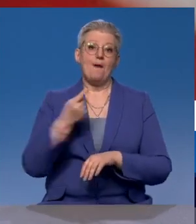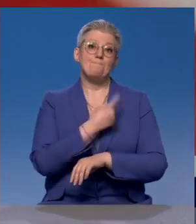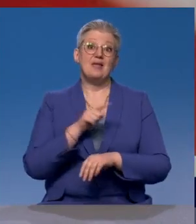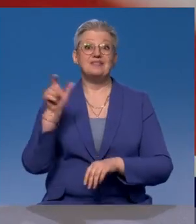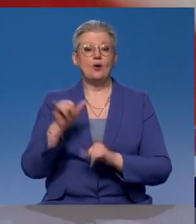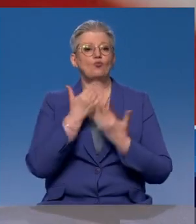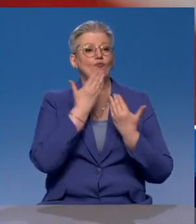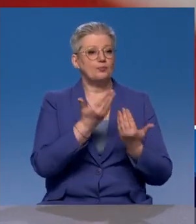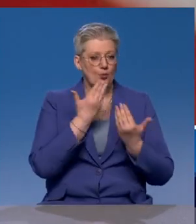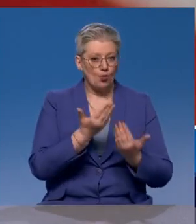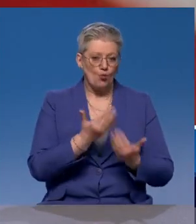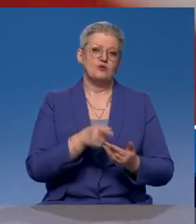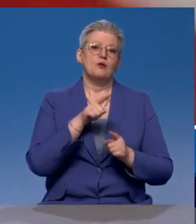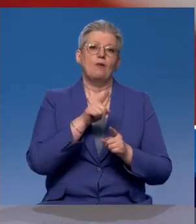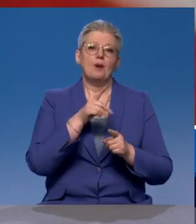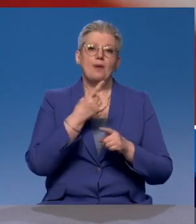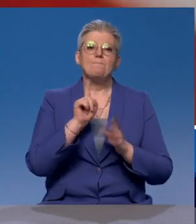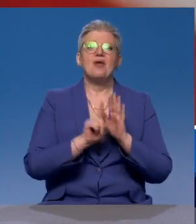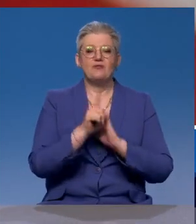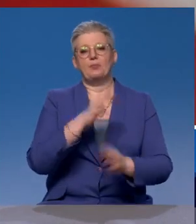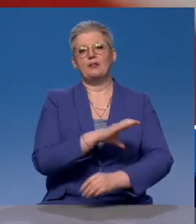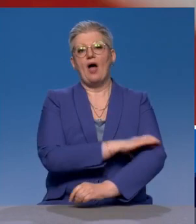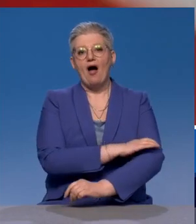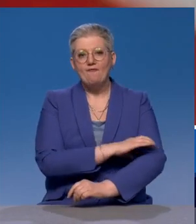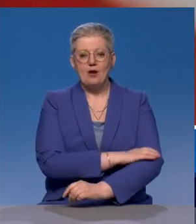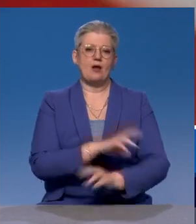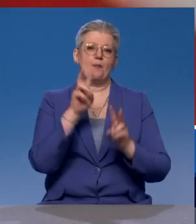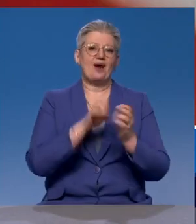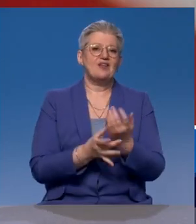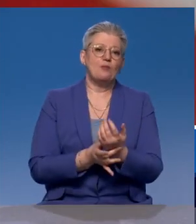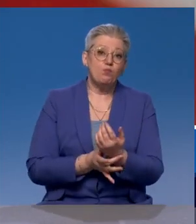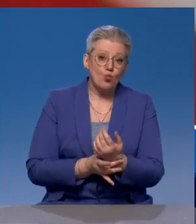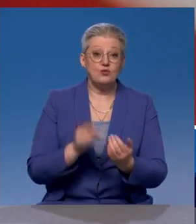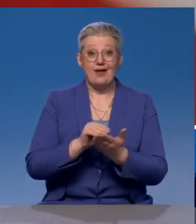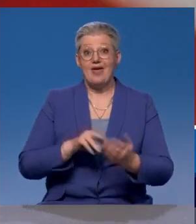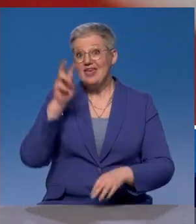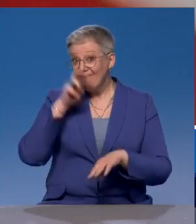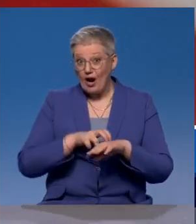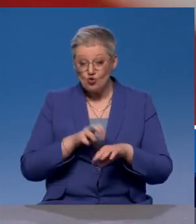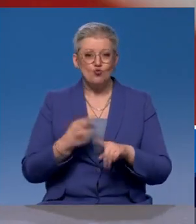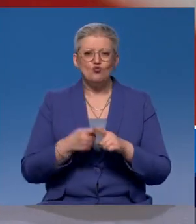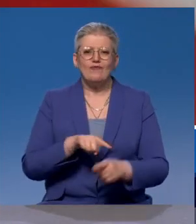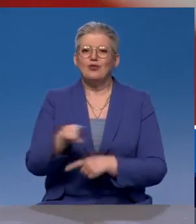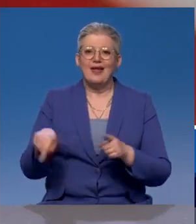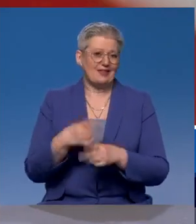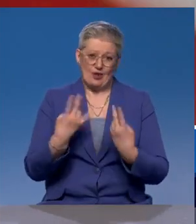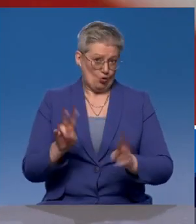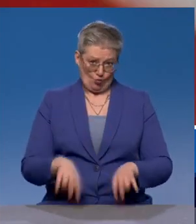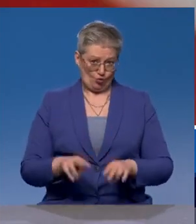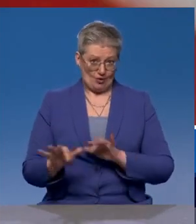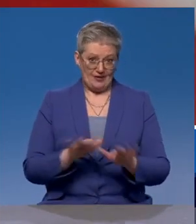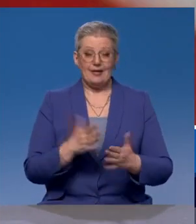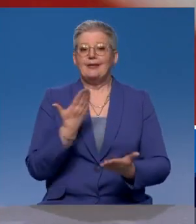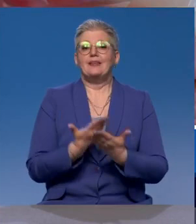том, первичный осмотр провести, например, измерить давление, измерить пульс, и тогда врачу уже эти рутинные процедуры не надо делать. Или,